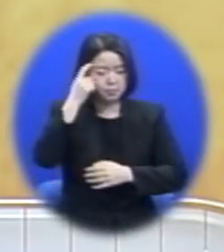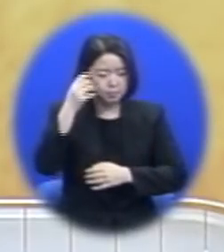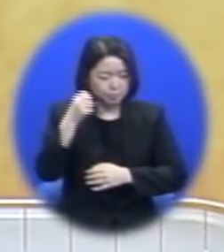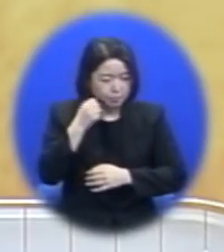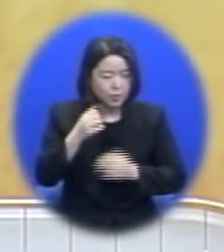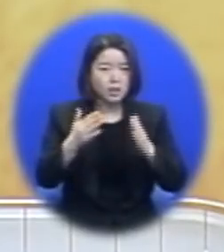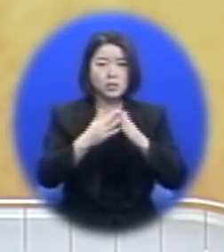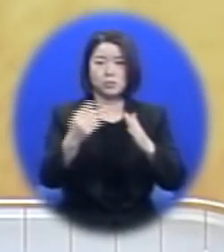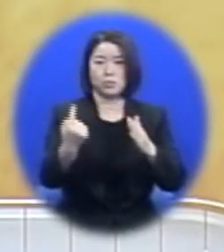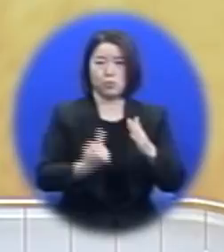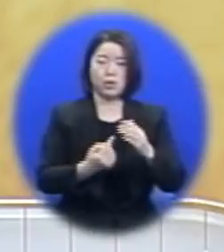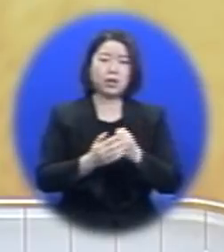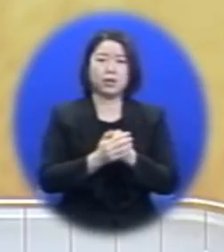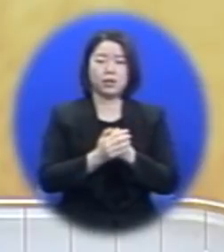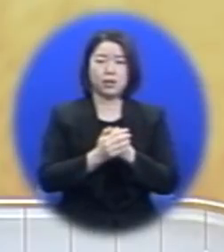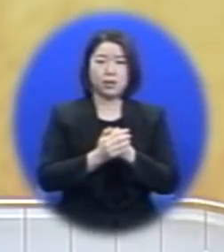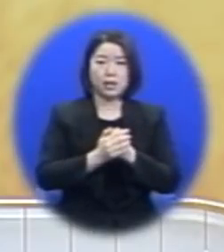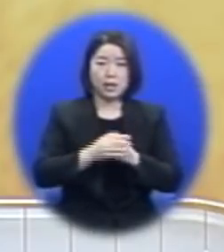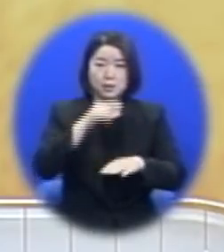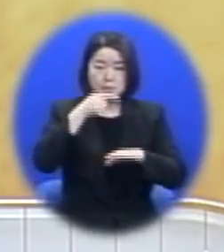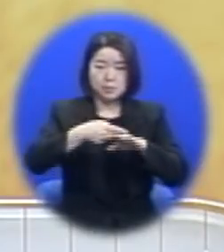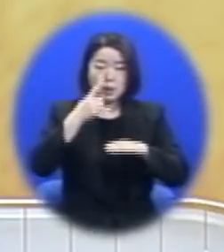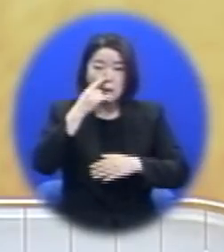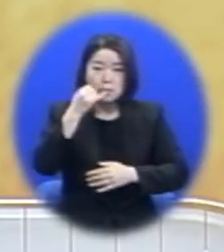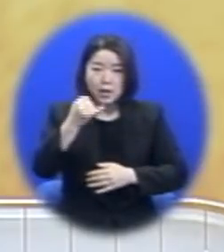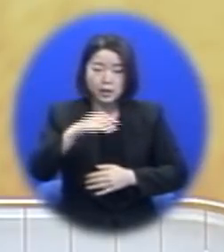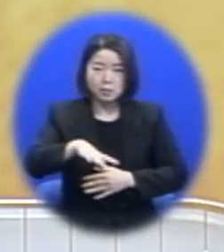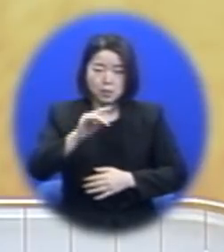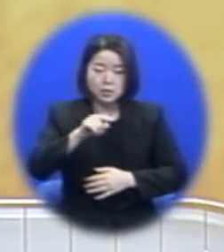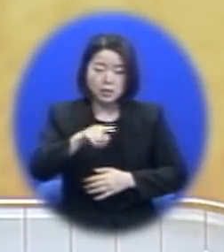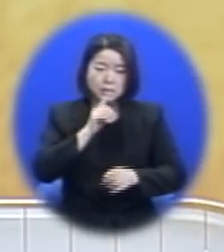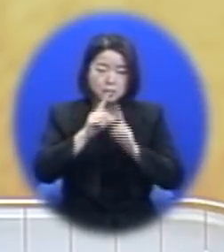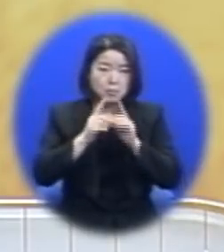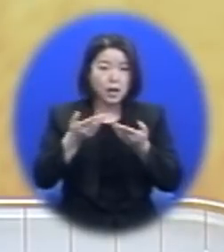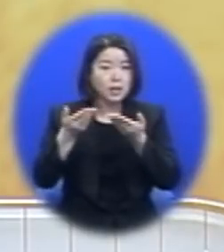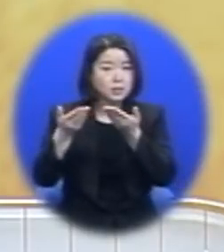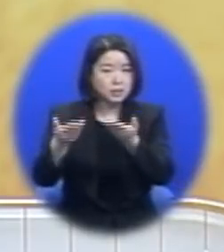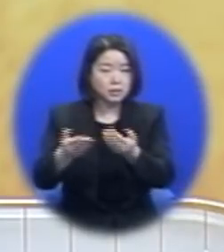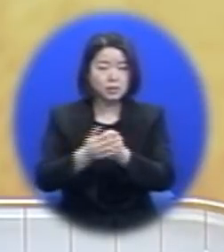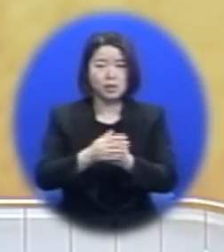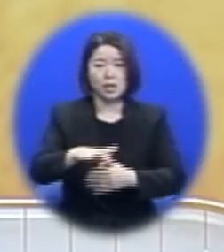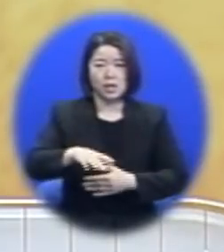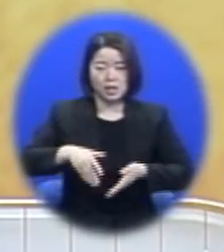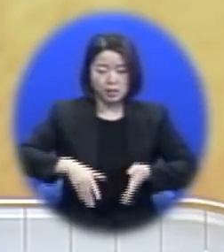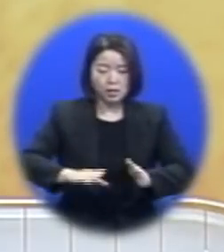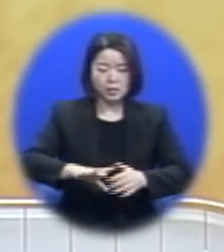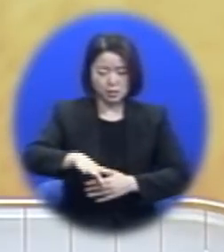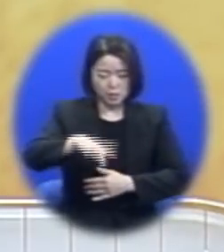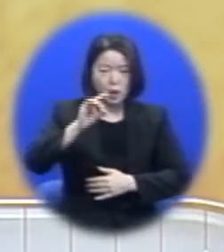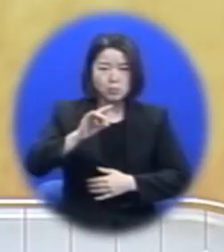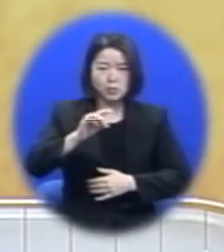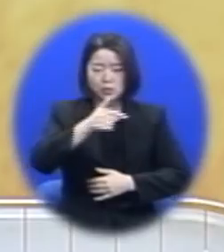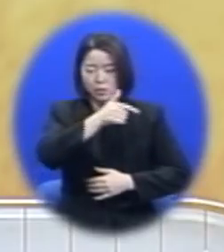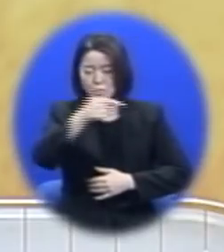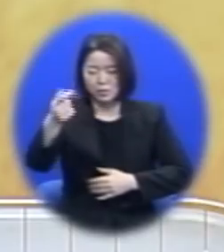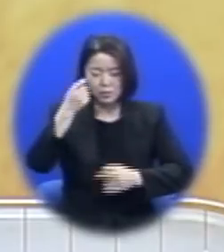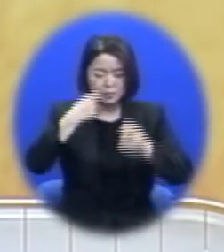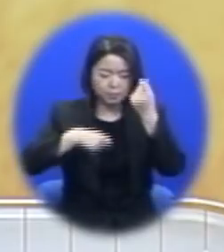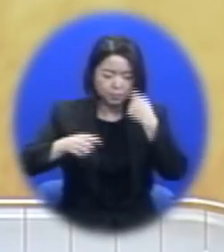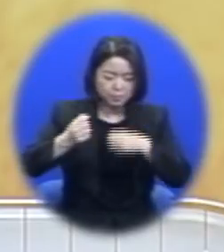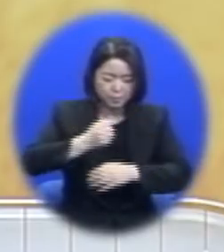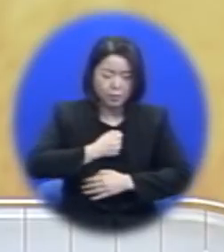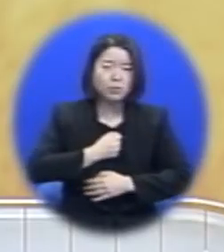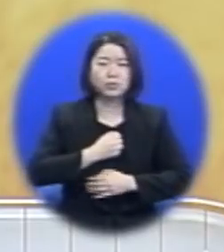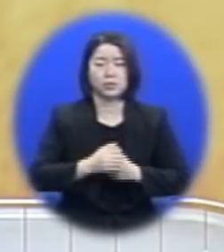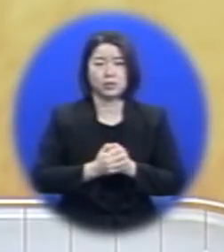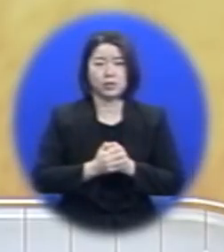왔습니다. 친정엄마에게 먼저 이 소식을 전하며 태어나서 처음으로 대성통곡을 했습니다.